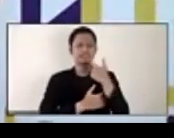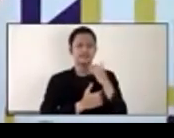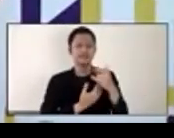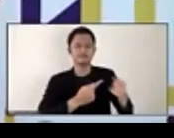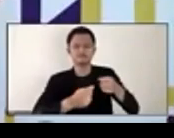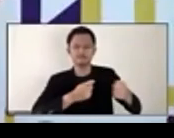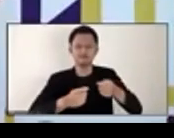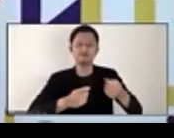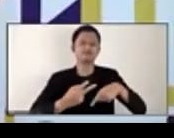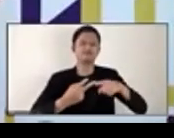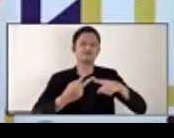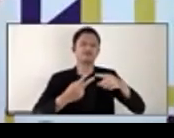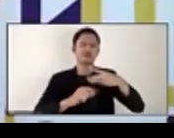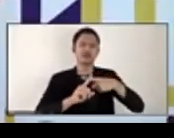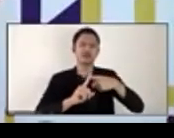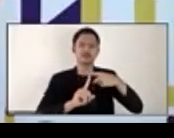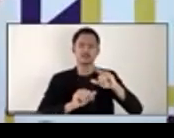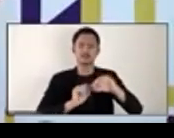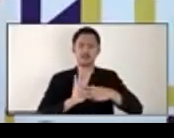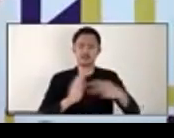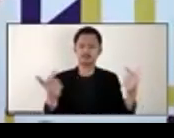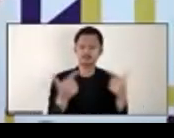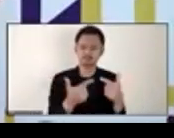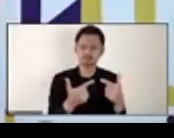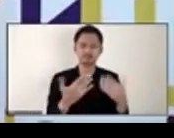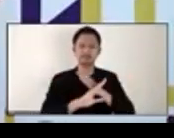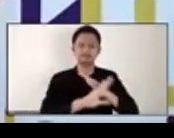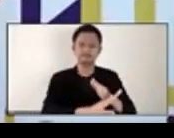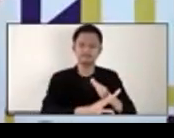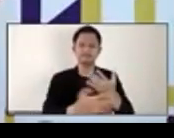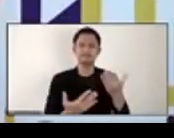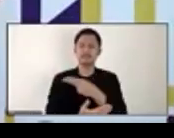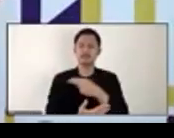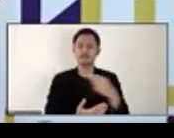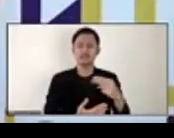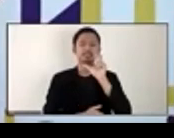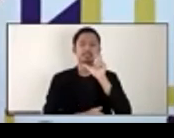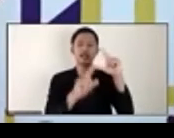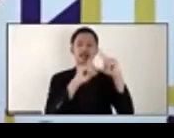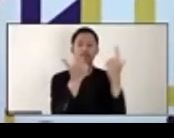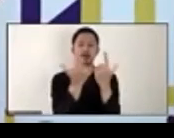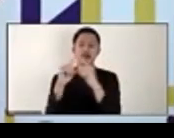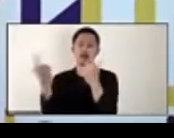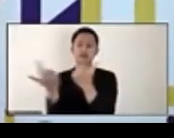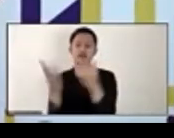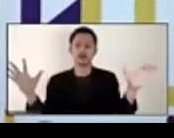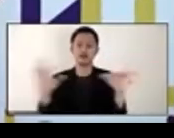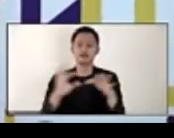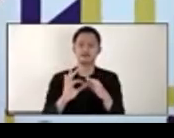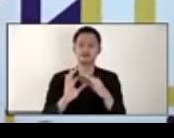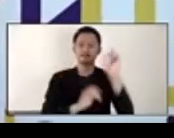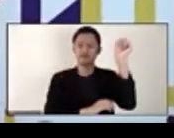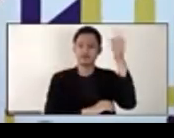ekstrimisme kekerasan di Indonesia bagaimana mensinergikan lembaga-lembaga baik pemerintahan